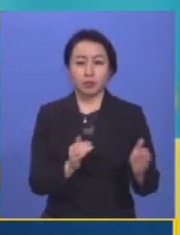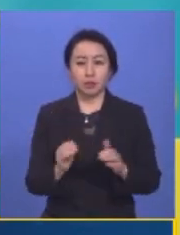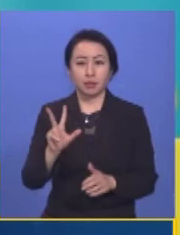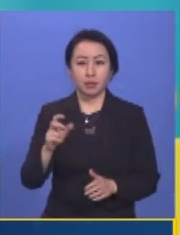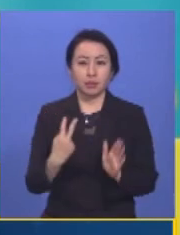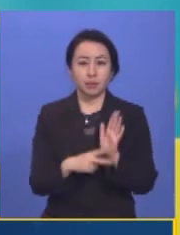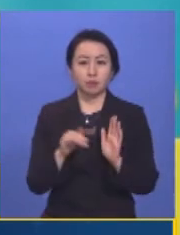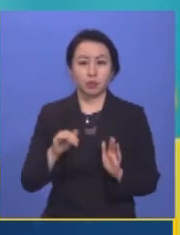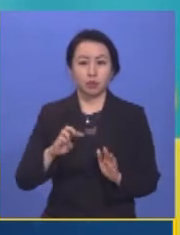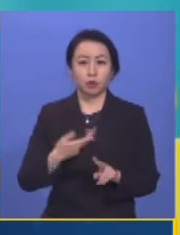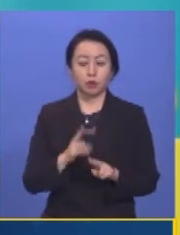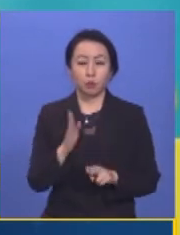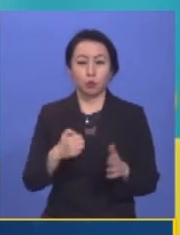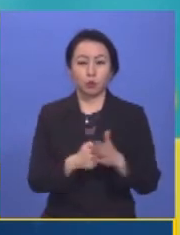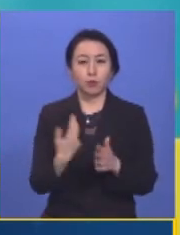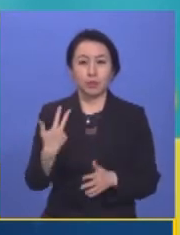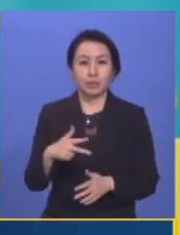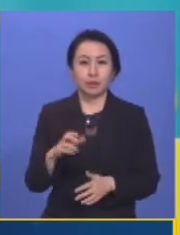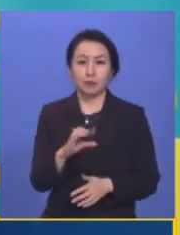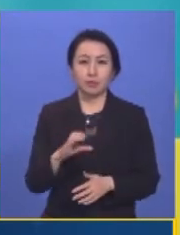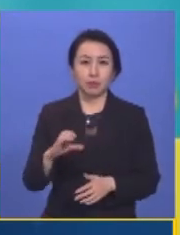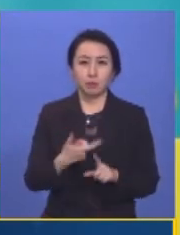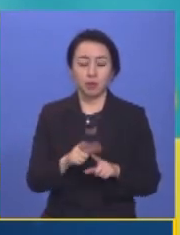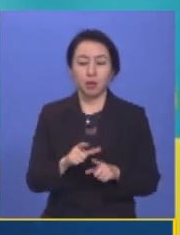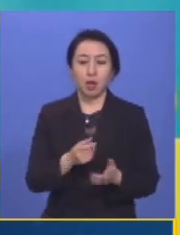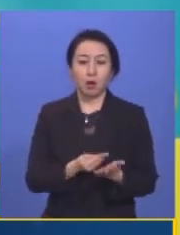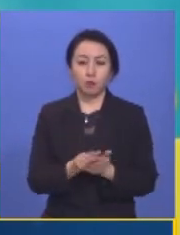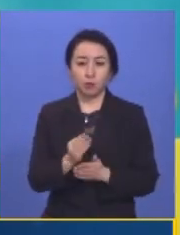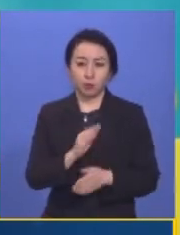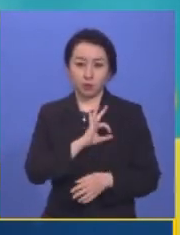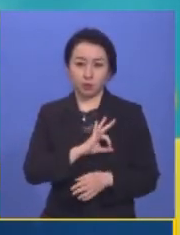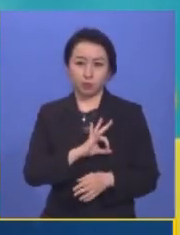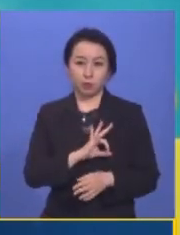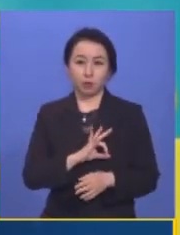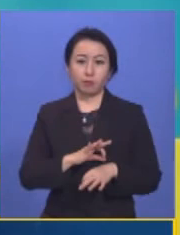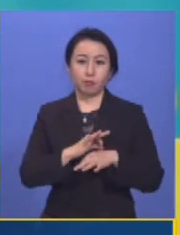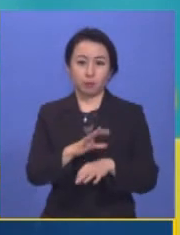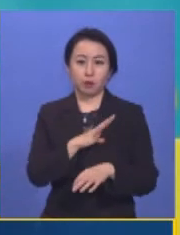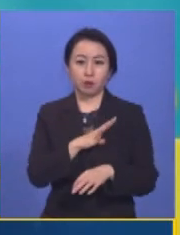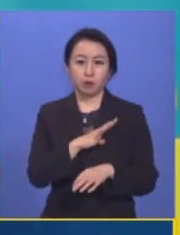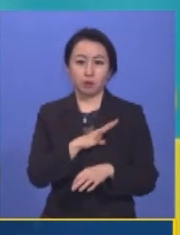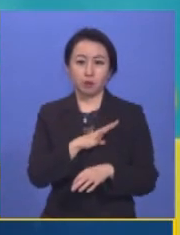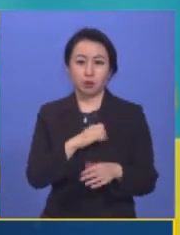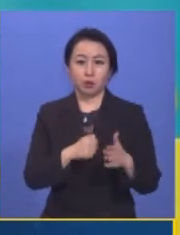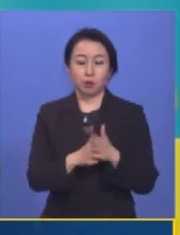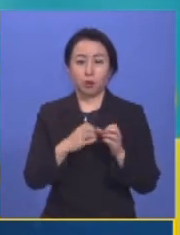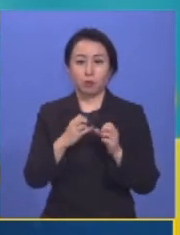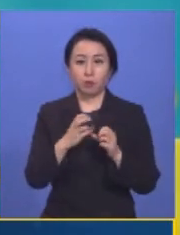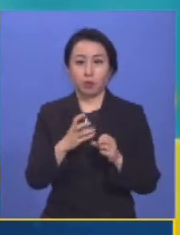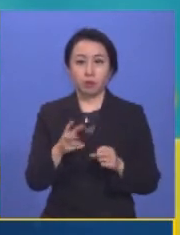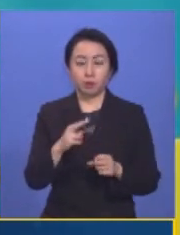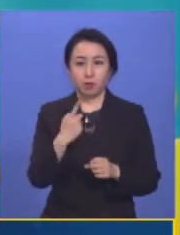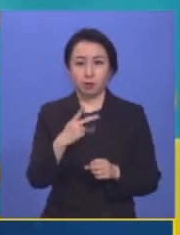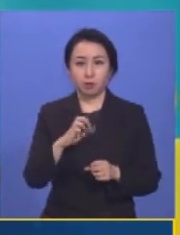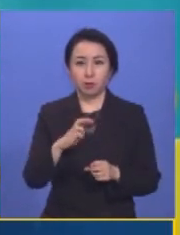тысяч тонн, которые будут действовать до 30 сентября. Ранее данные квоты были уже введены, вводились до 15 июня. Это 1